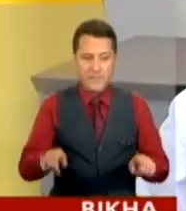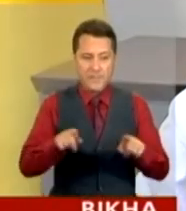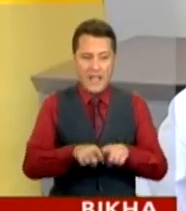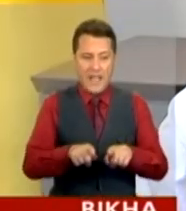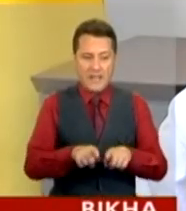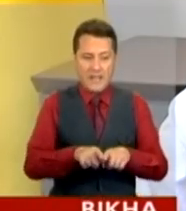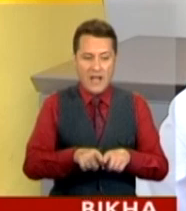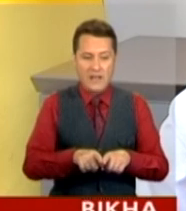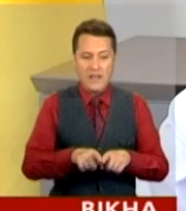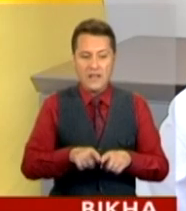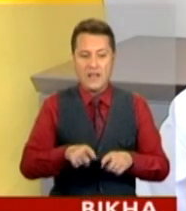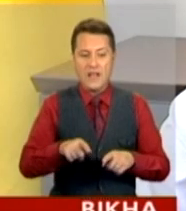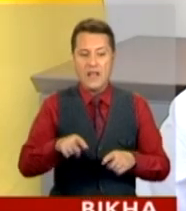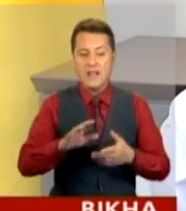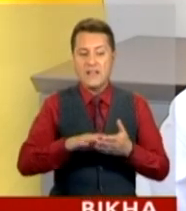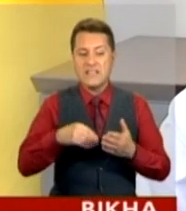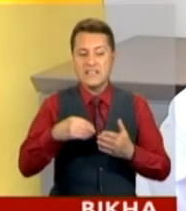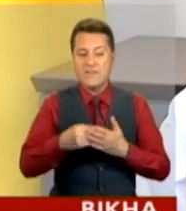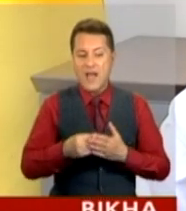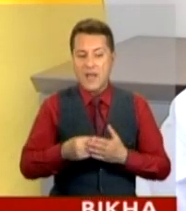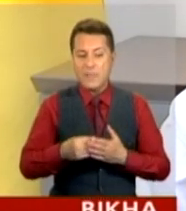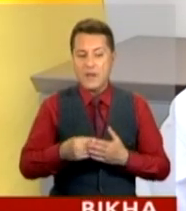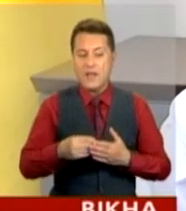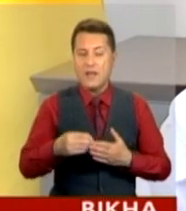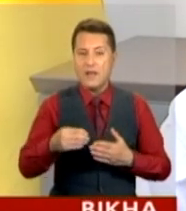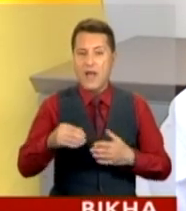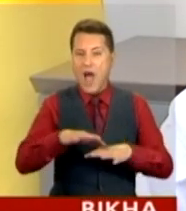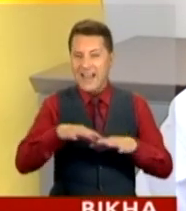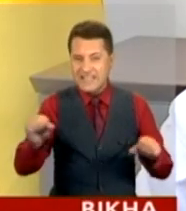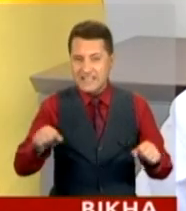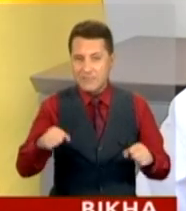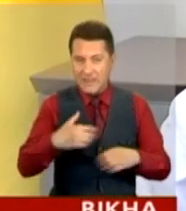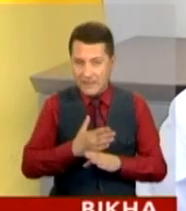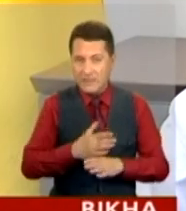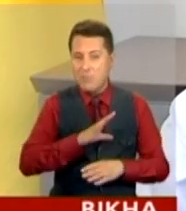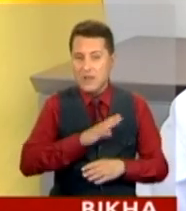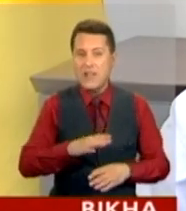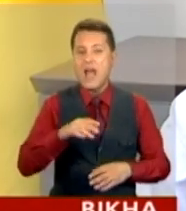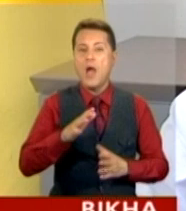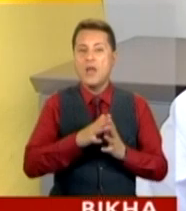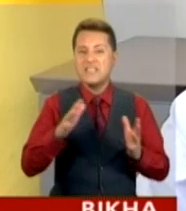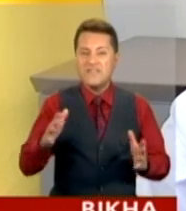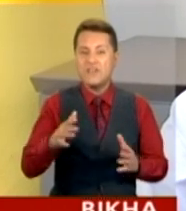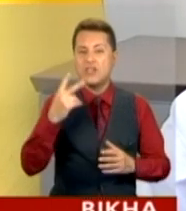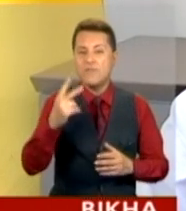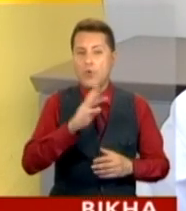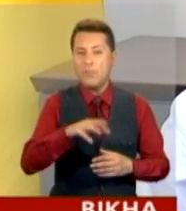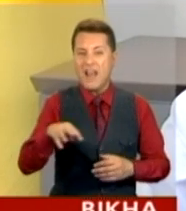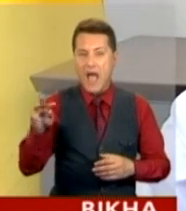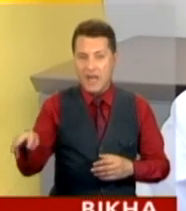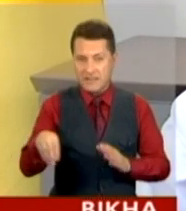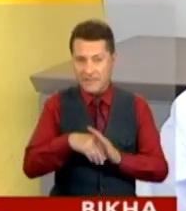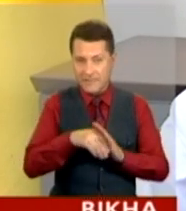розпіл по городу і по області вилаз вище 2 мільярдів, із яких від 30